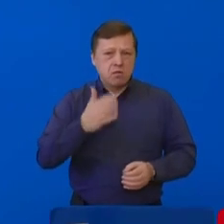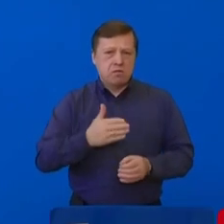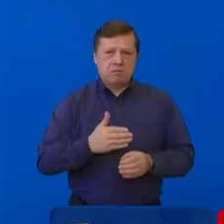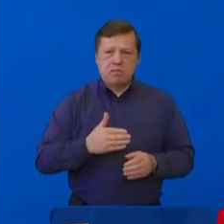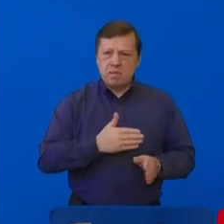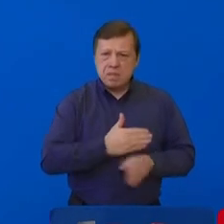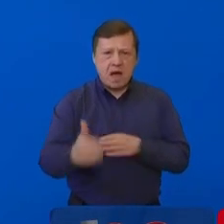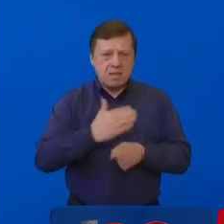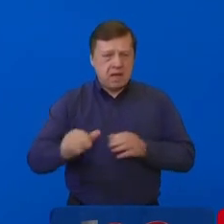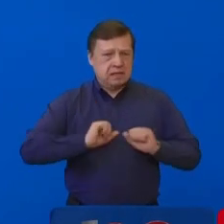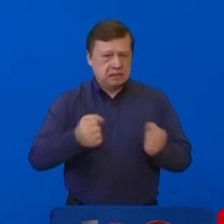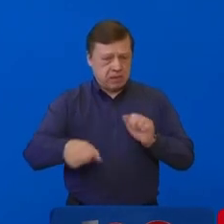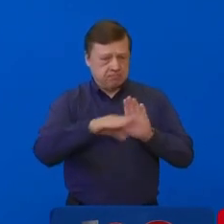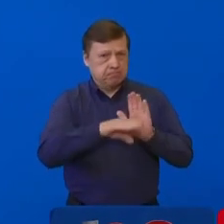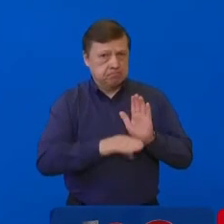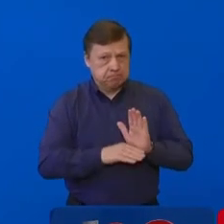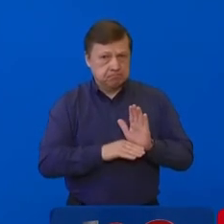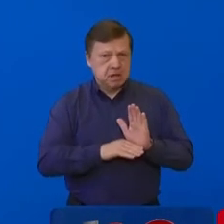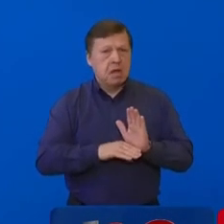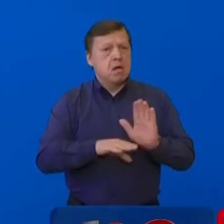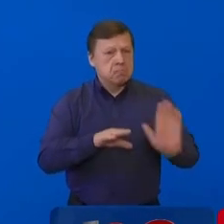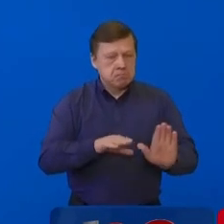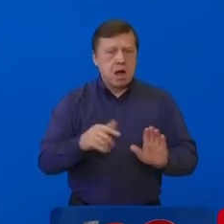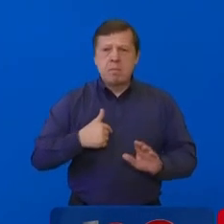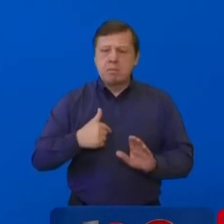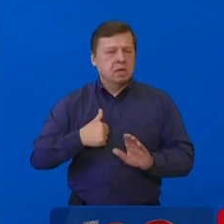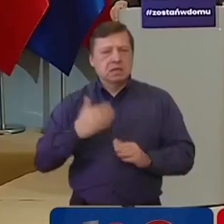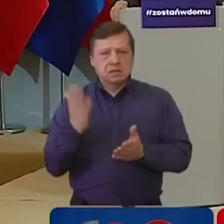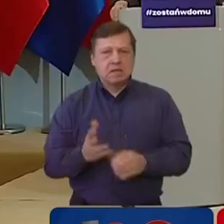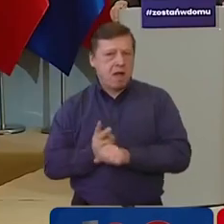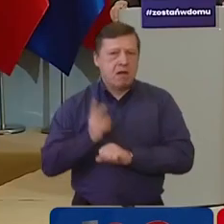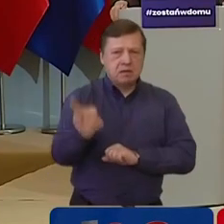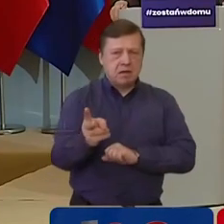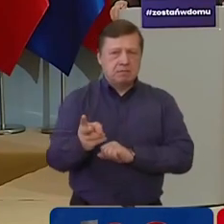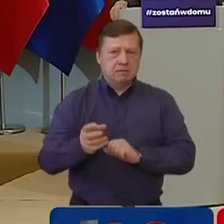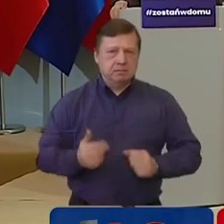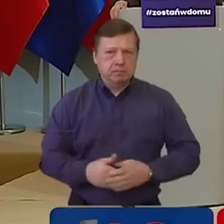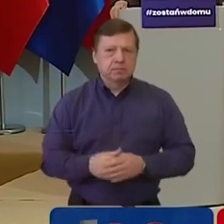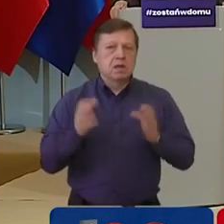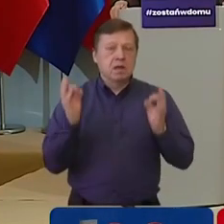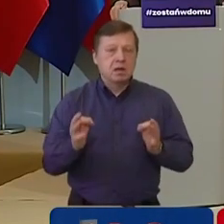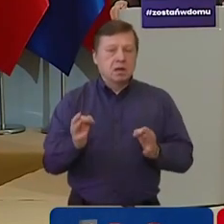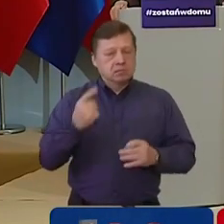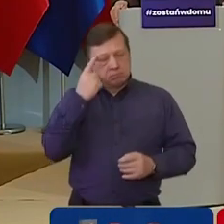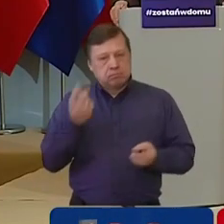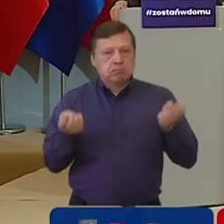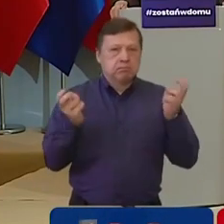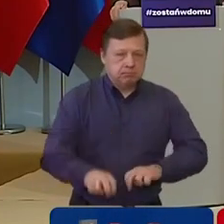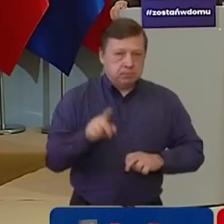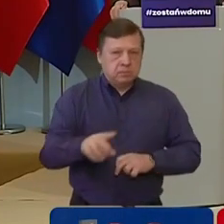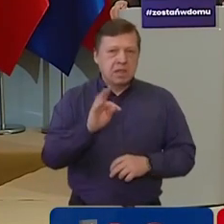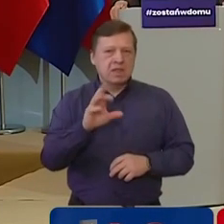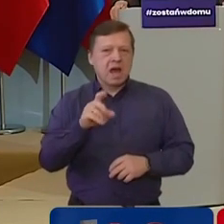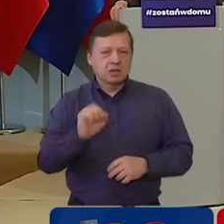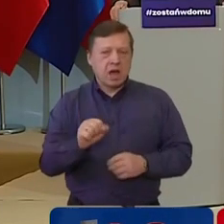działania. My chcemy wyprzedzić bieg wydarzeń i proponujemy dzisiaj tarczę finansową, która jest